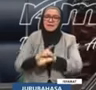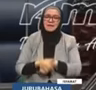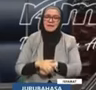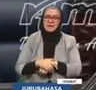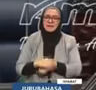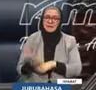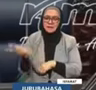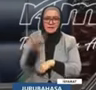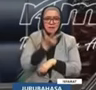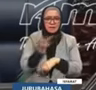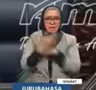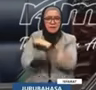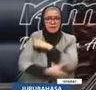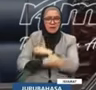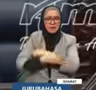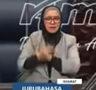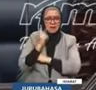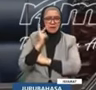bahwa